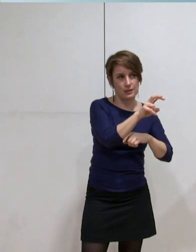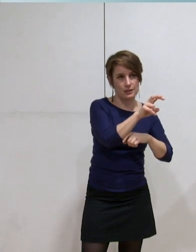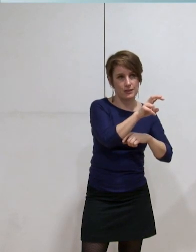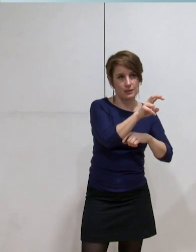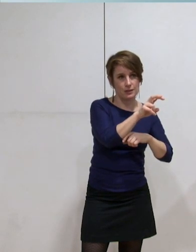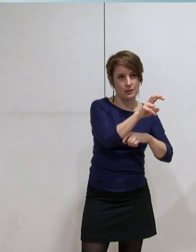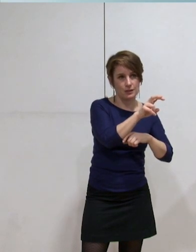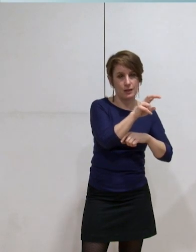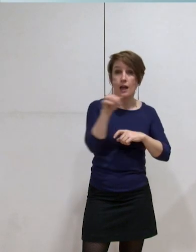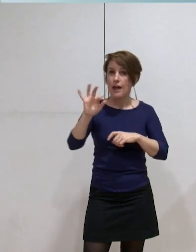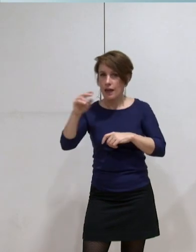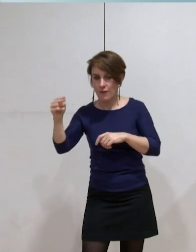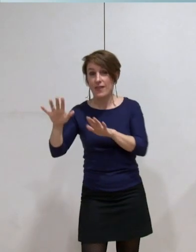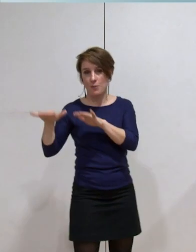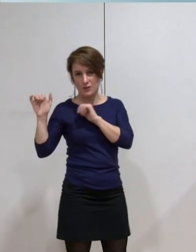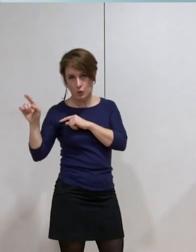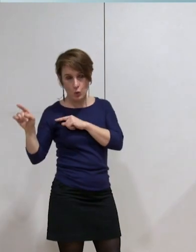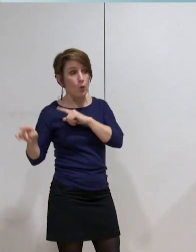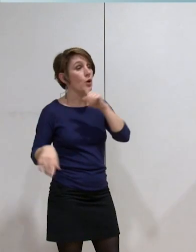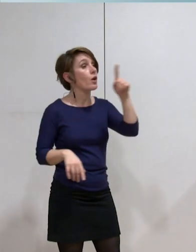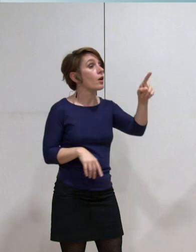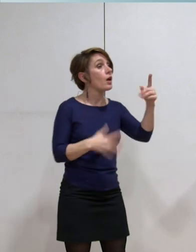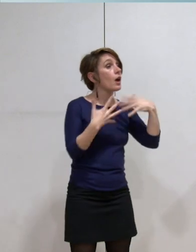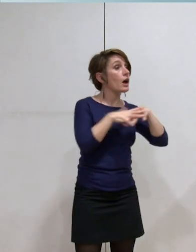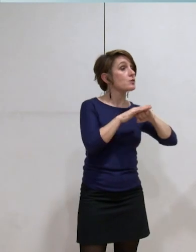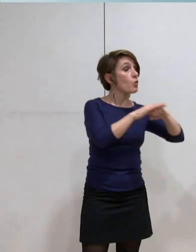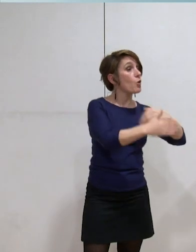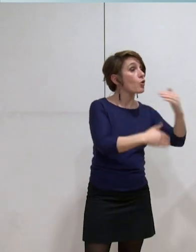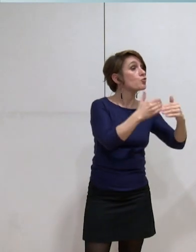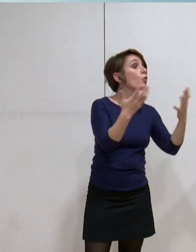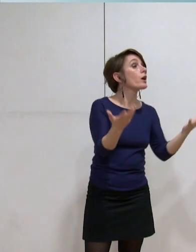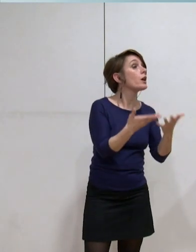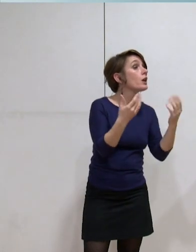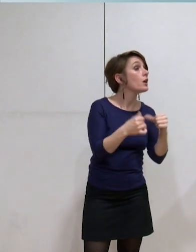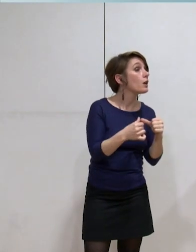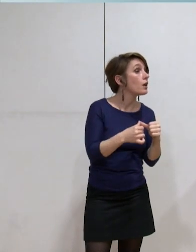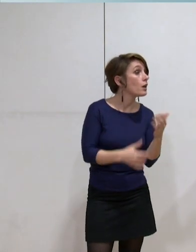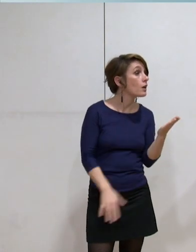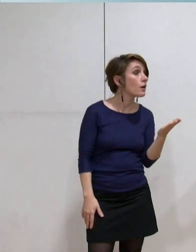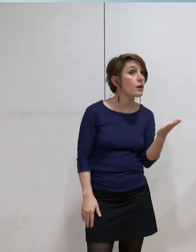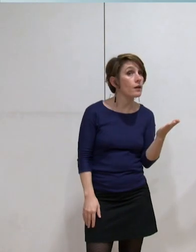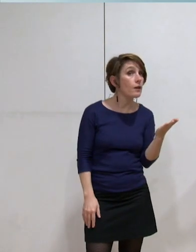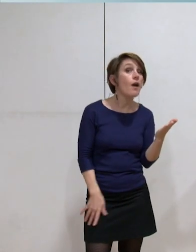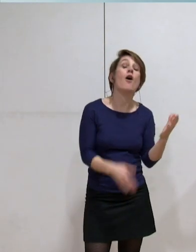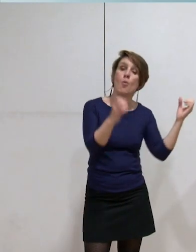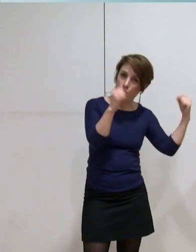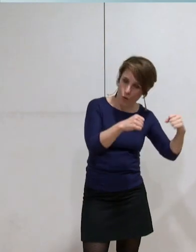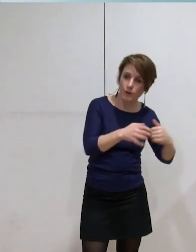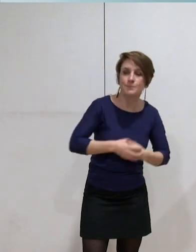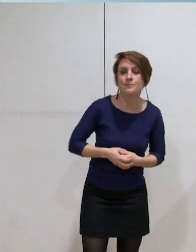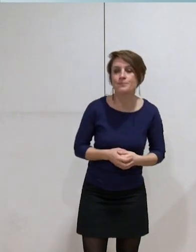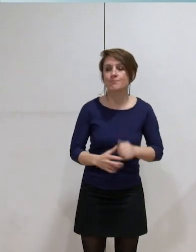etécologiste abstention du Front national et le rassemblement de gauche et de progrès fait vote pour